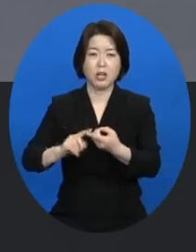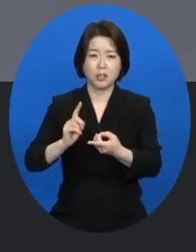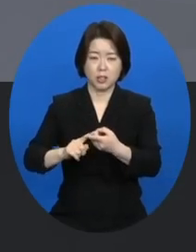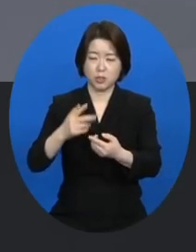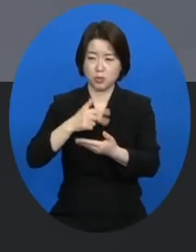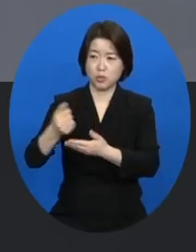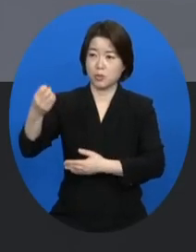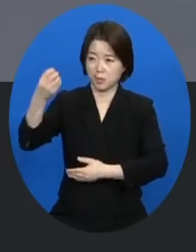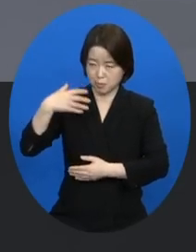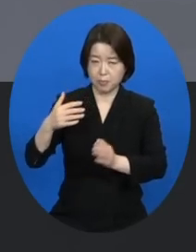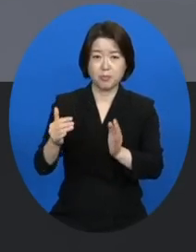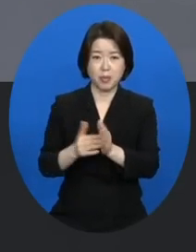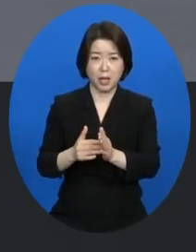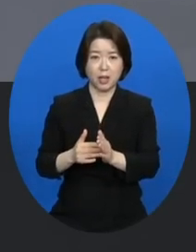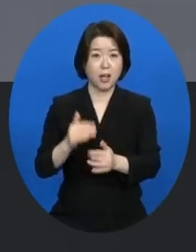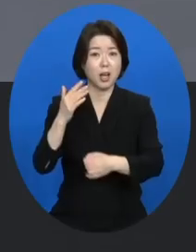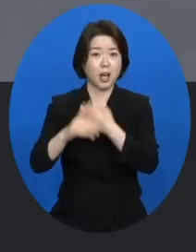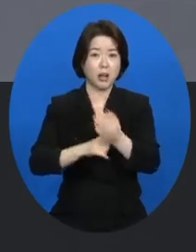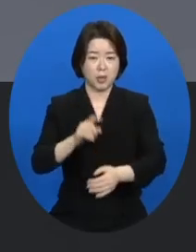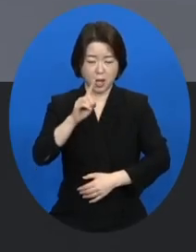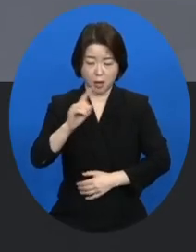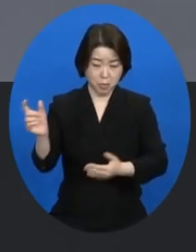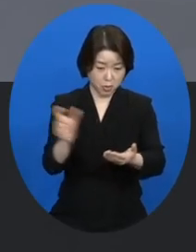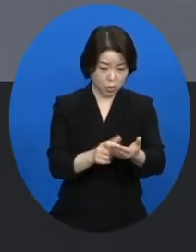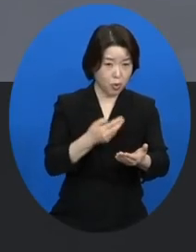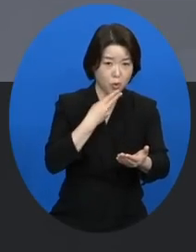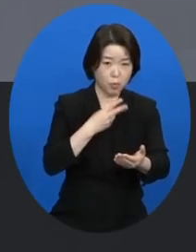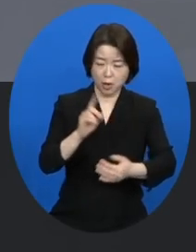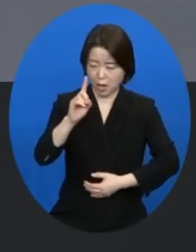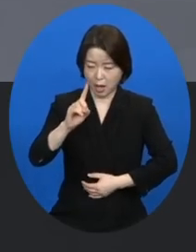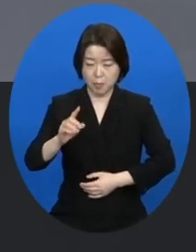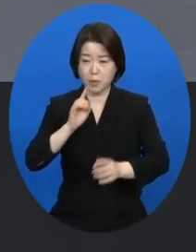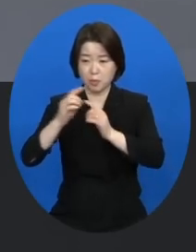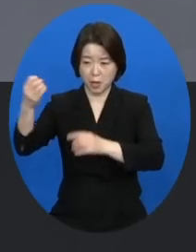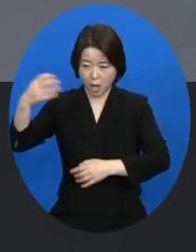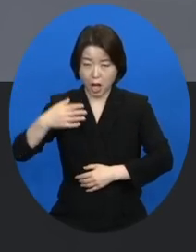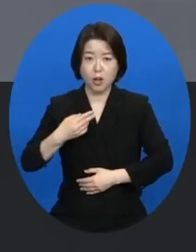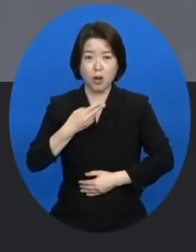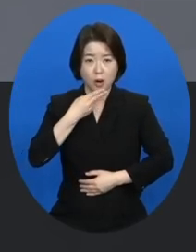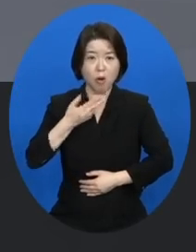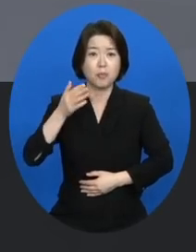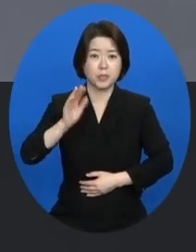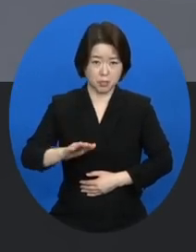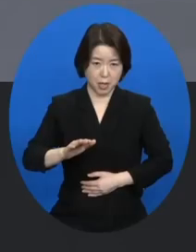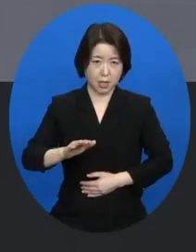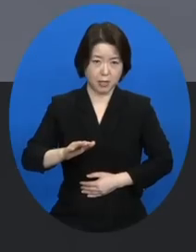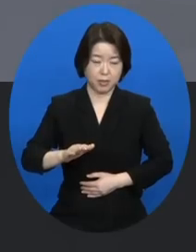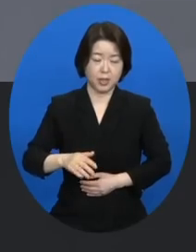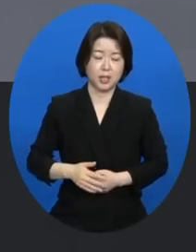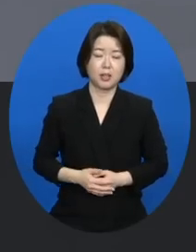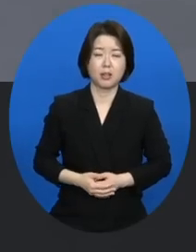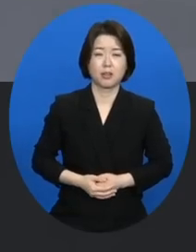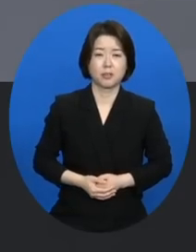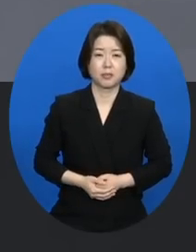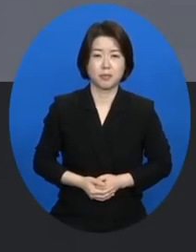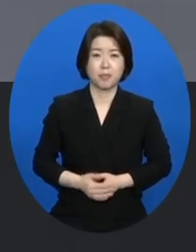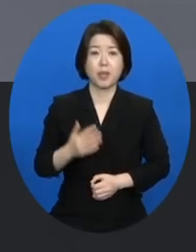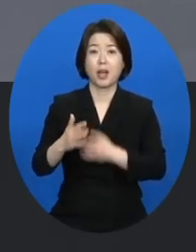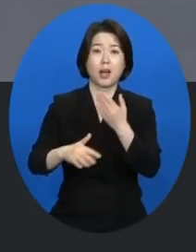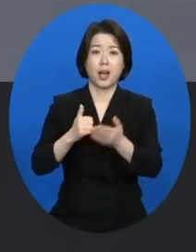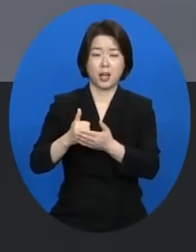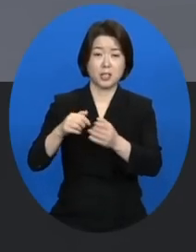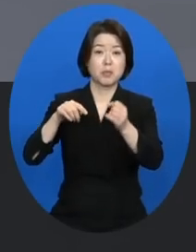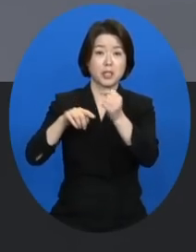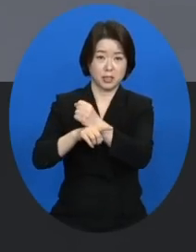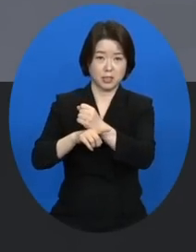말씀을 하십니다. 하나님이 한 번도 등장하지 않으셨고 한 번도 말씀하지 않으셨지만 하나님은 하나님의